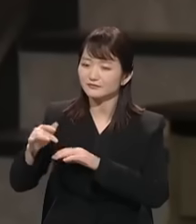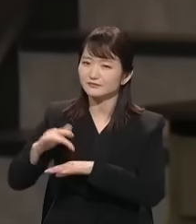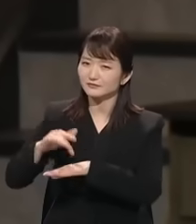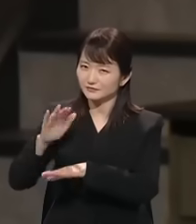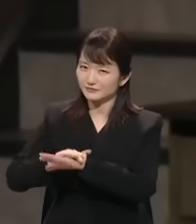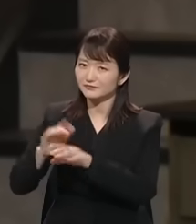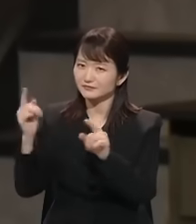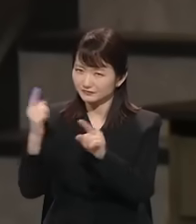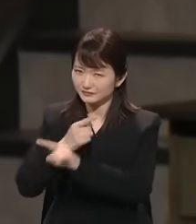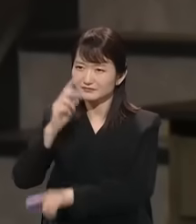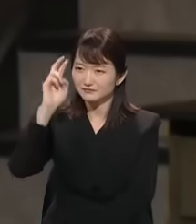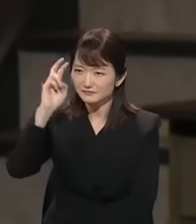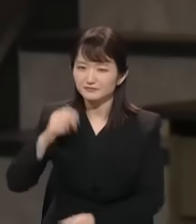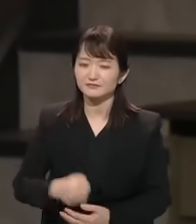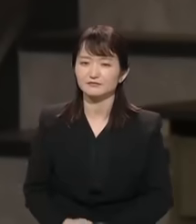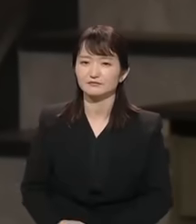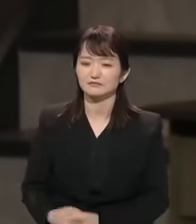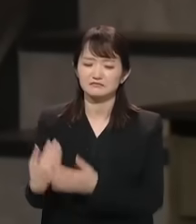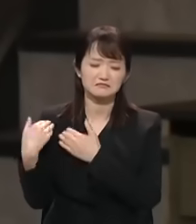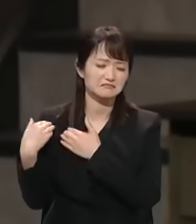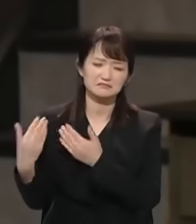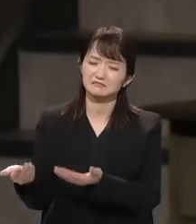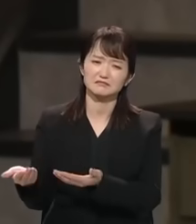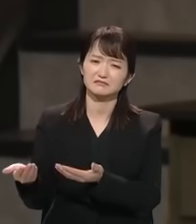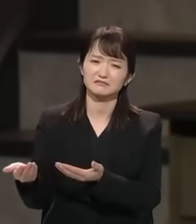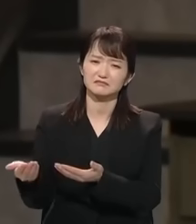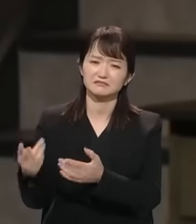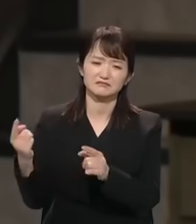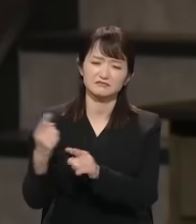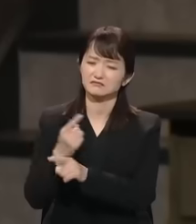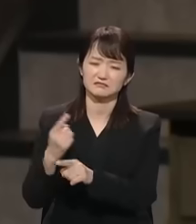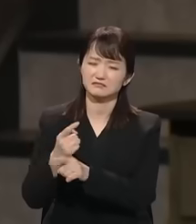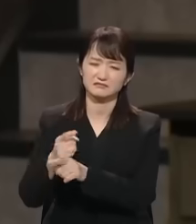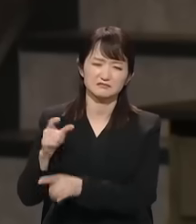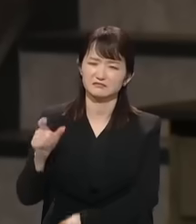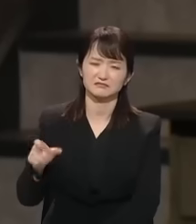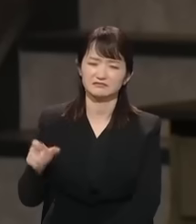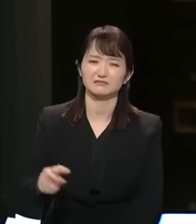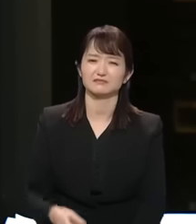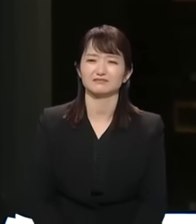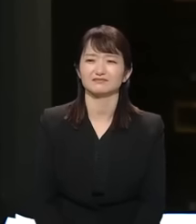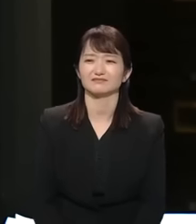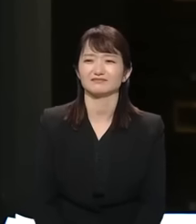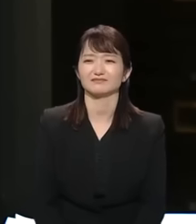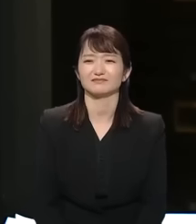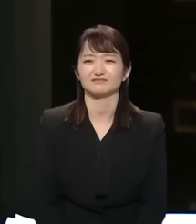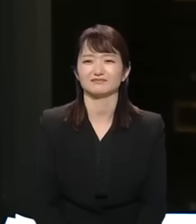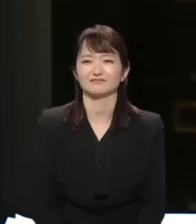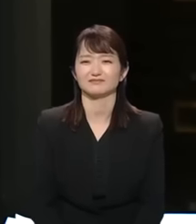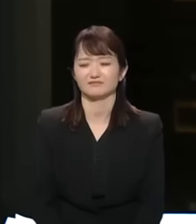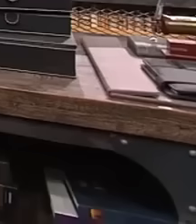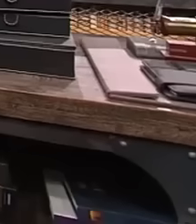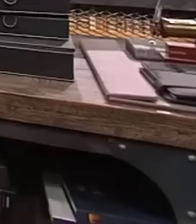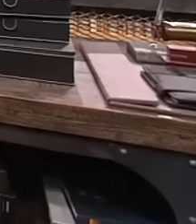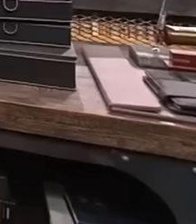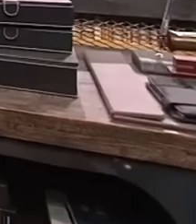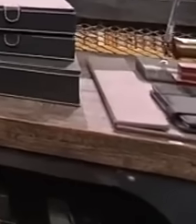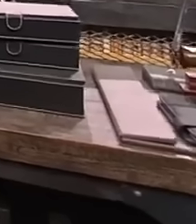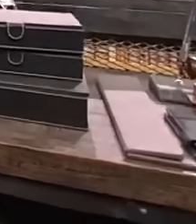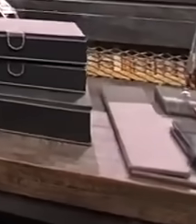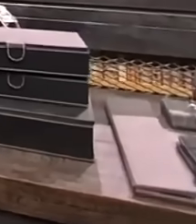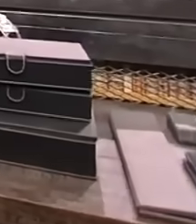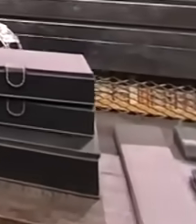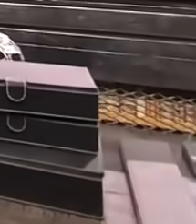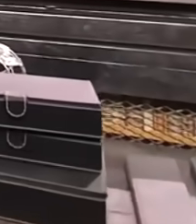않을까 저거는 그냥 가만히 놔둬서는 절대 고쳐지지 않을 것 같습니다 예 아 정말 이해가 안 되네요이